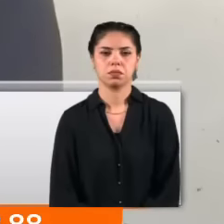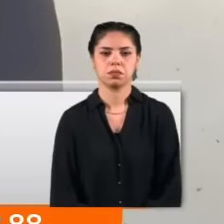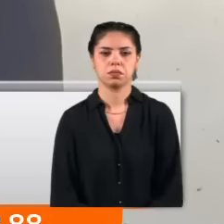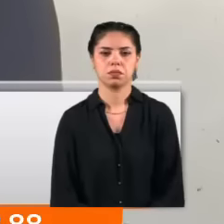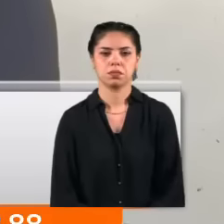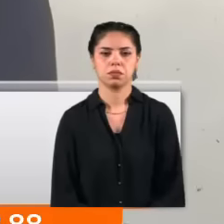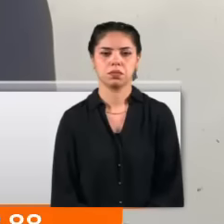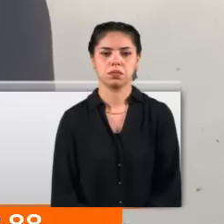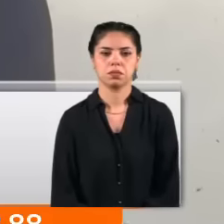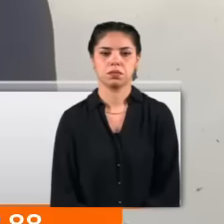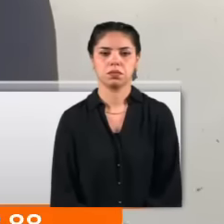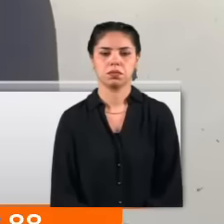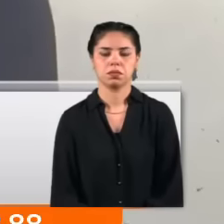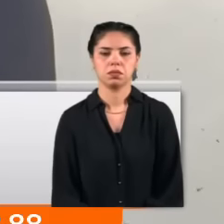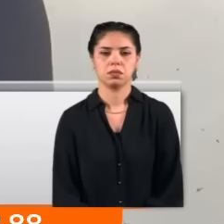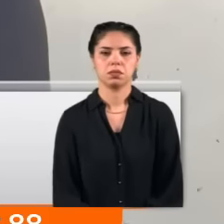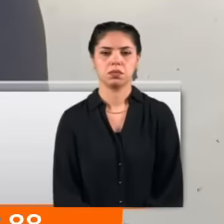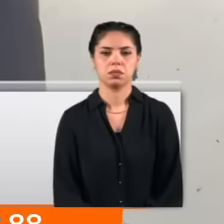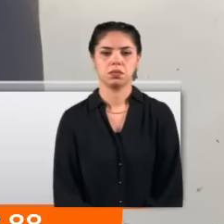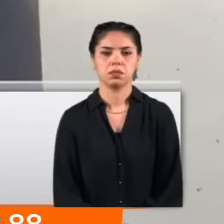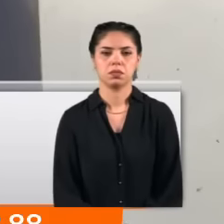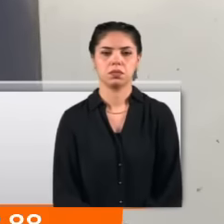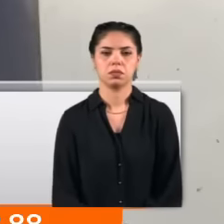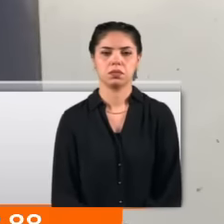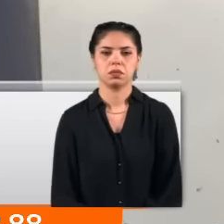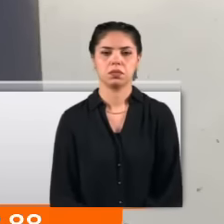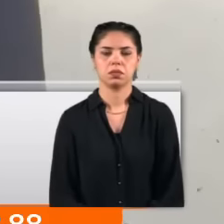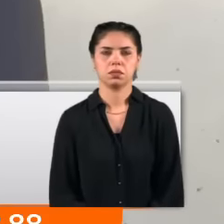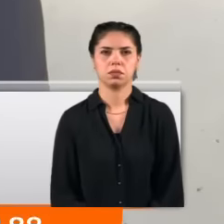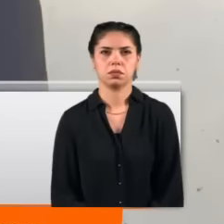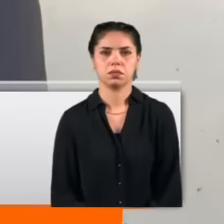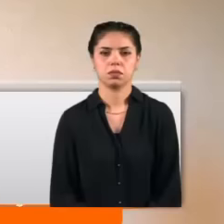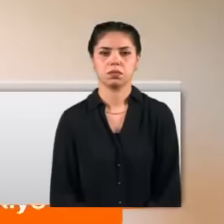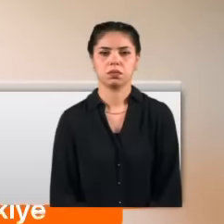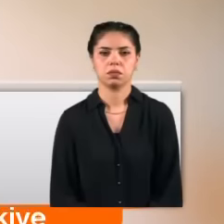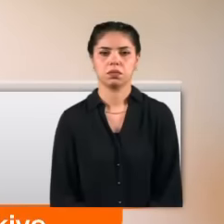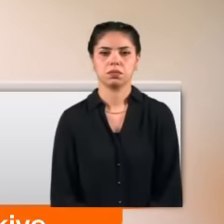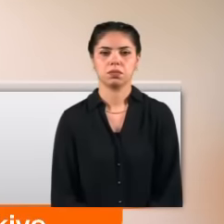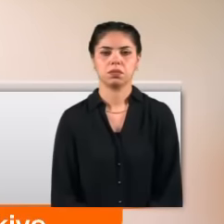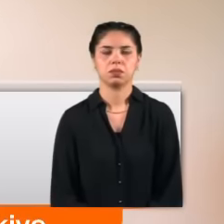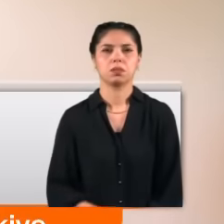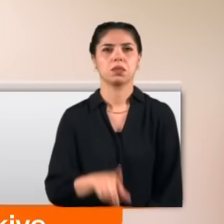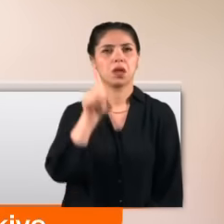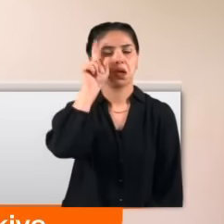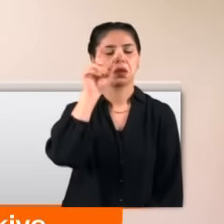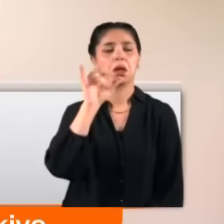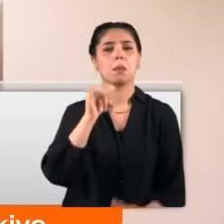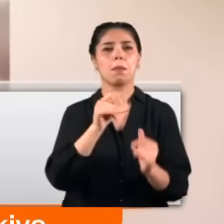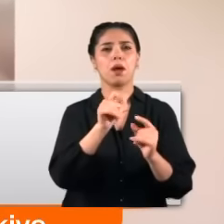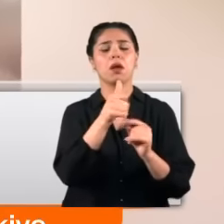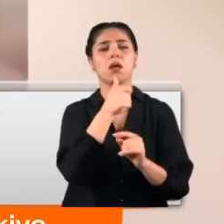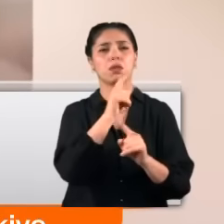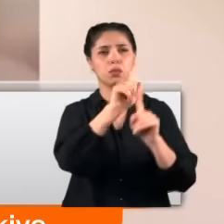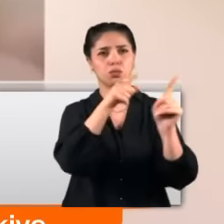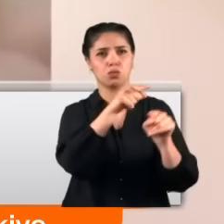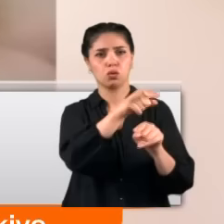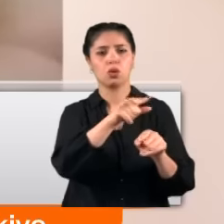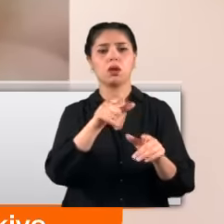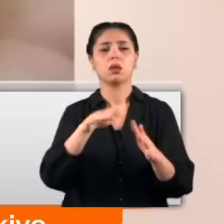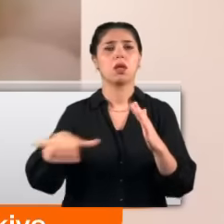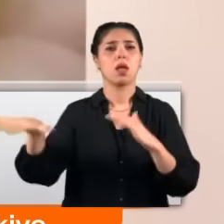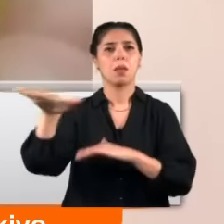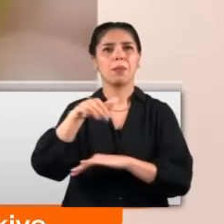anahtarını verdiyse ona güvenip o kişiler hep mağdur kaldı. Uyanık bakkal aylarca tüm mahalleyi soydu ama